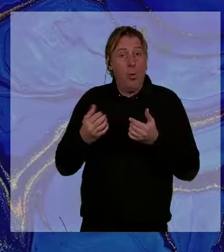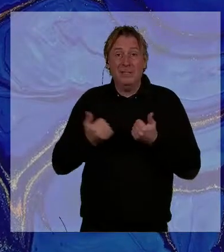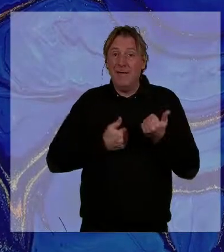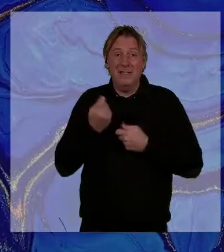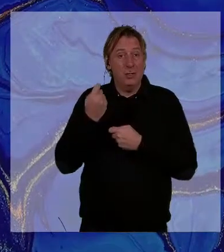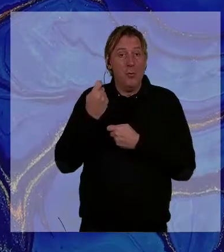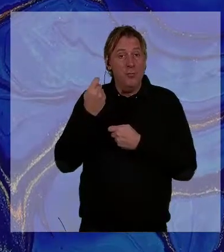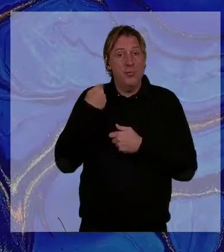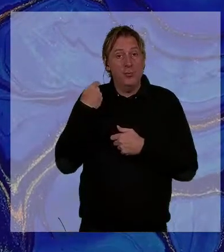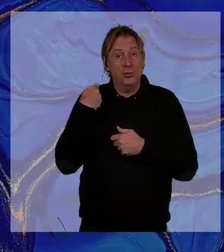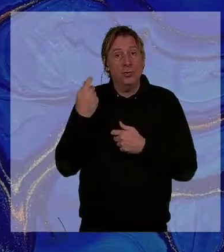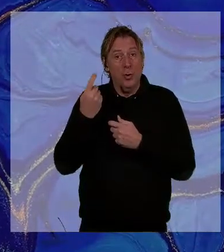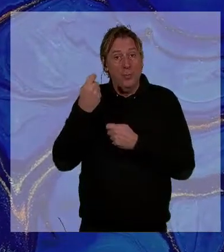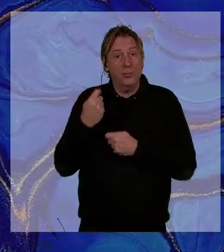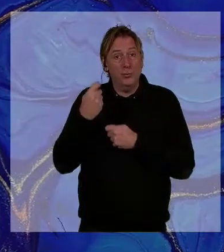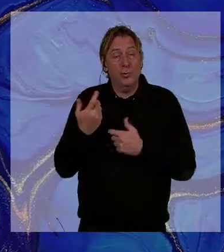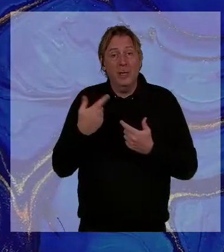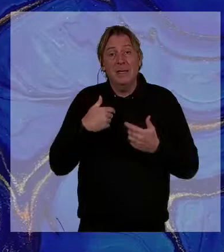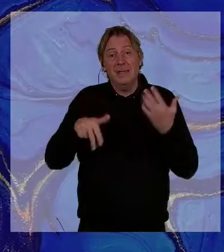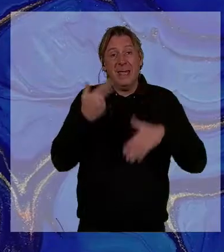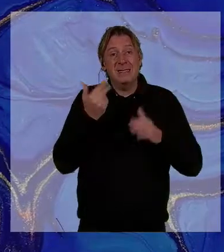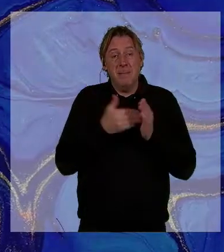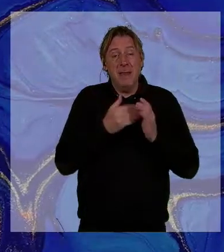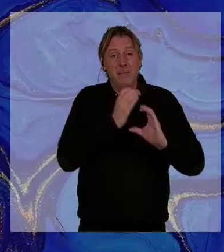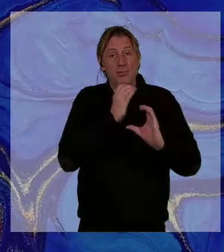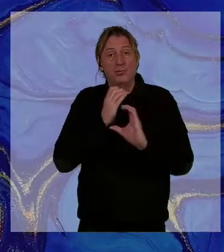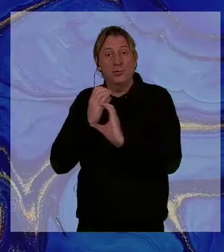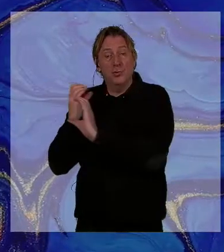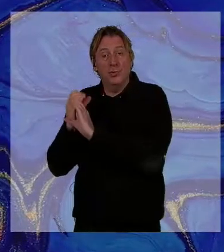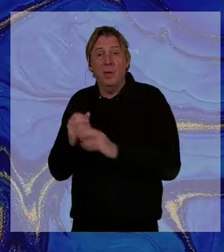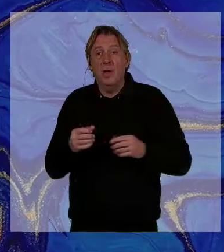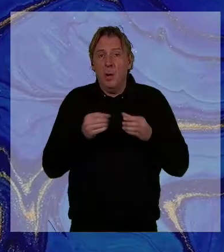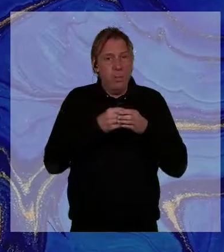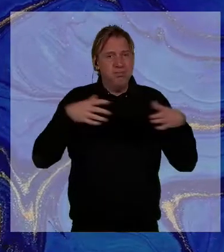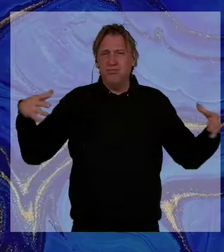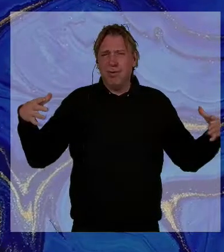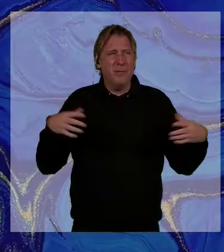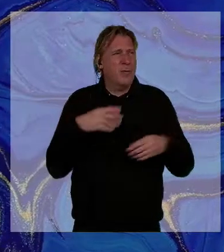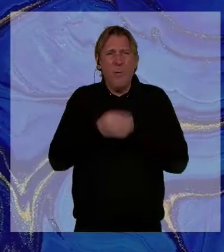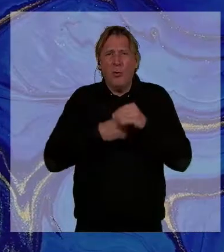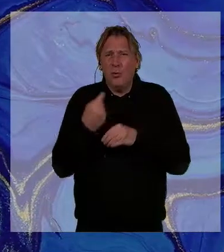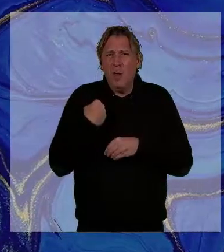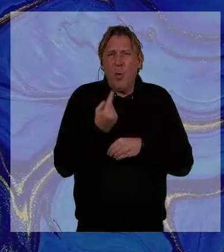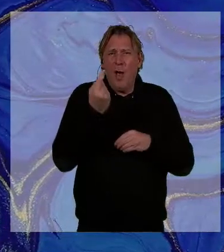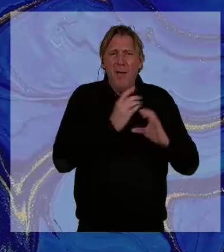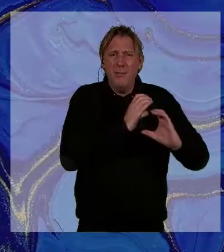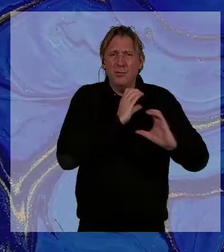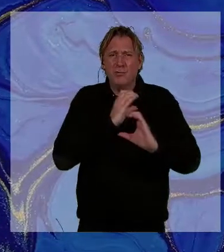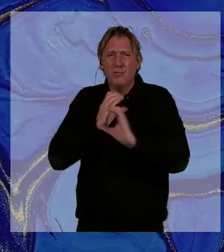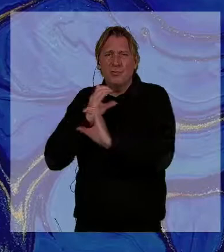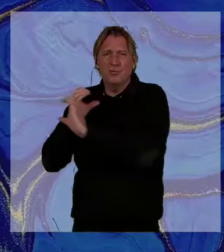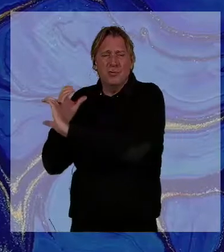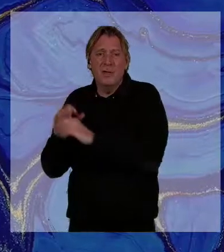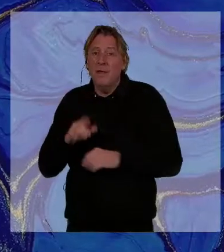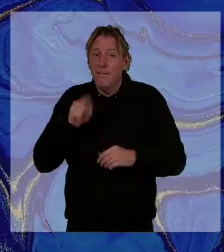avons 13 000 bus dans la ville de Sao Paulo. C'est peut-être la flotte la plus grande du monde et il faut renouveler les véhicules